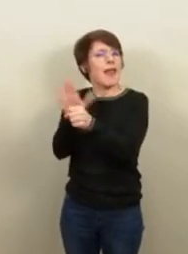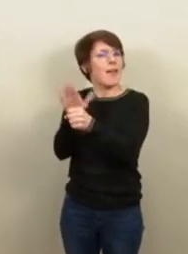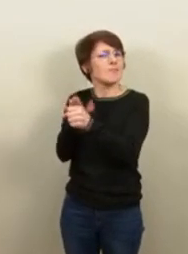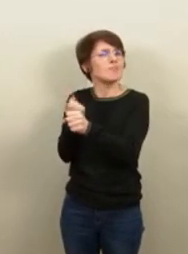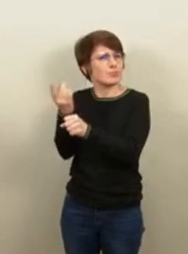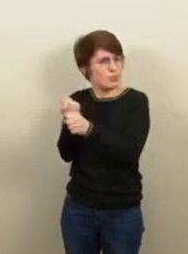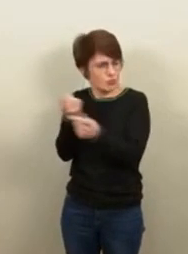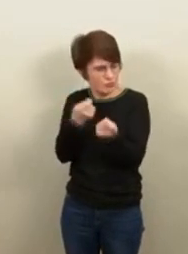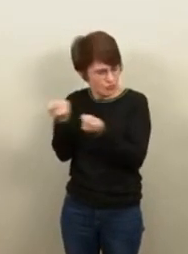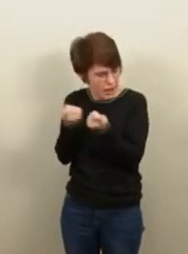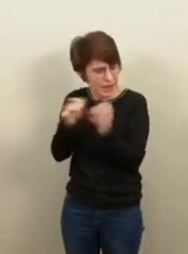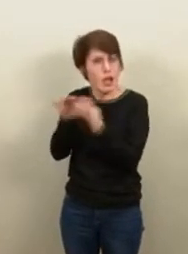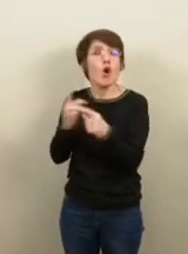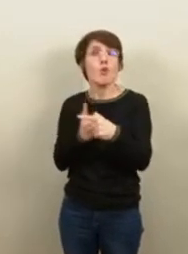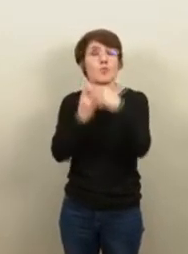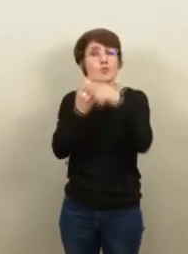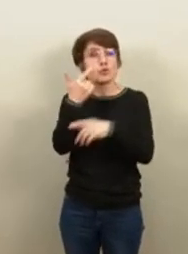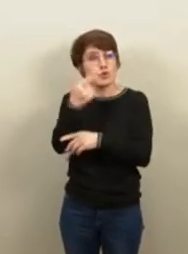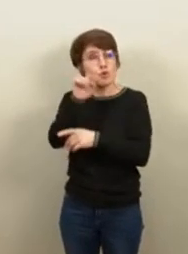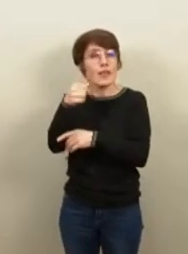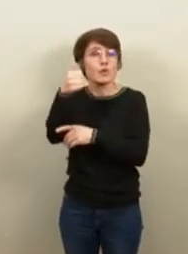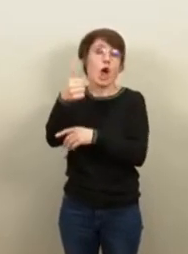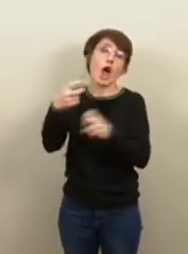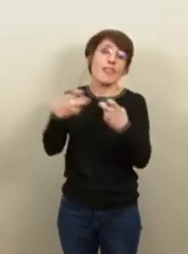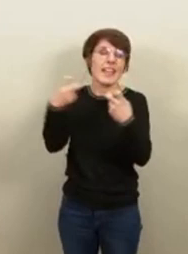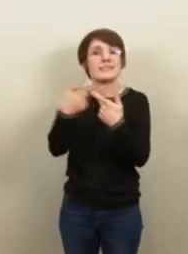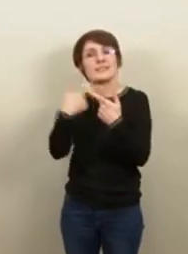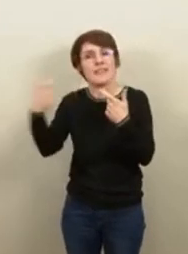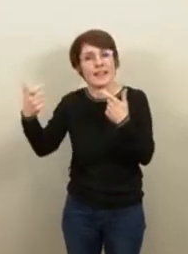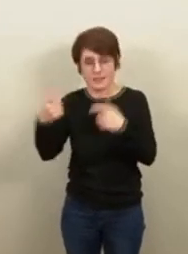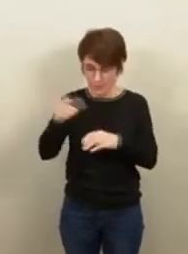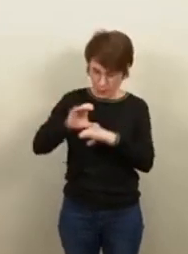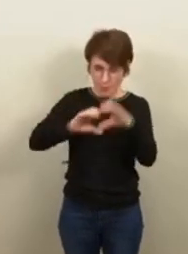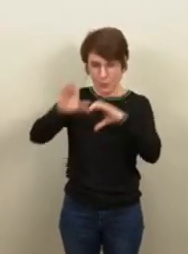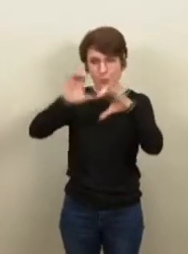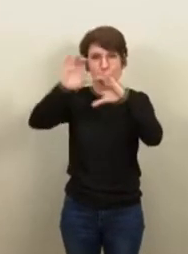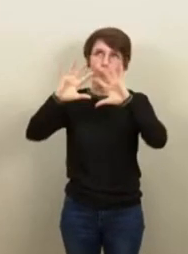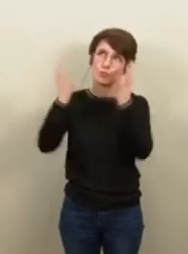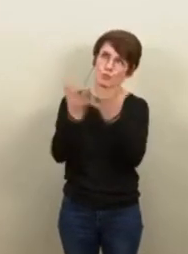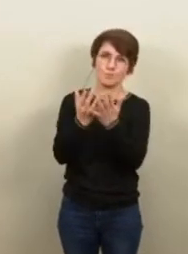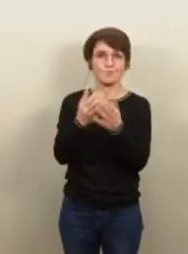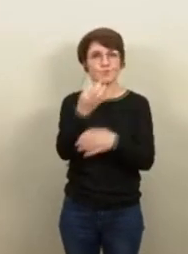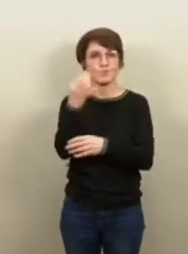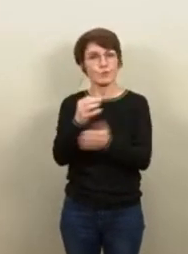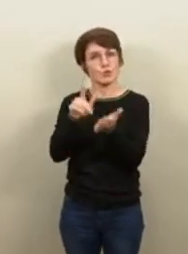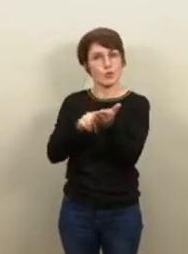et 2,1 % de taxes diverses, ce qui faisait donc un taux d'imposition de